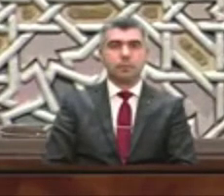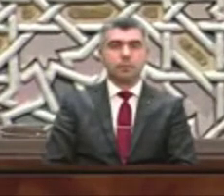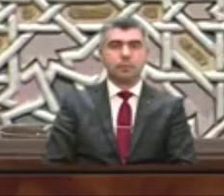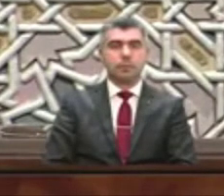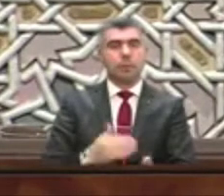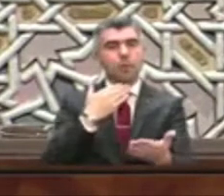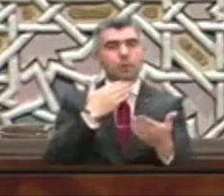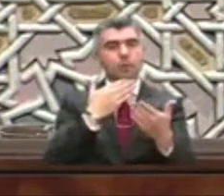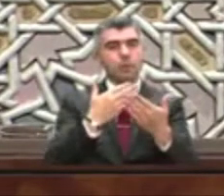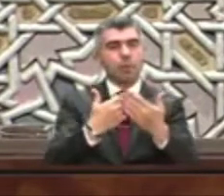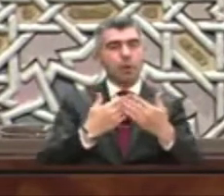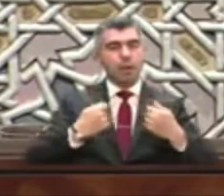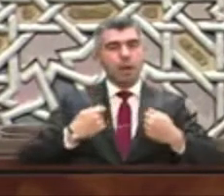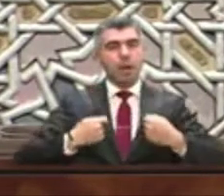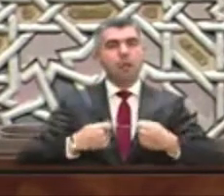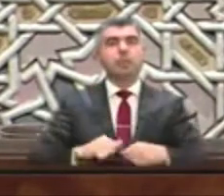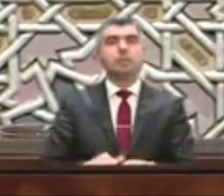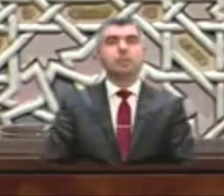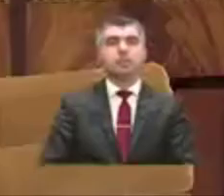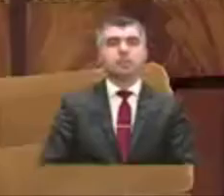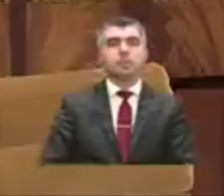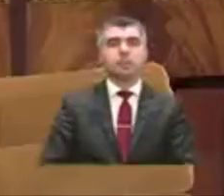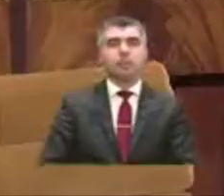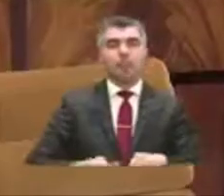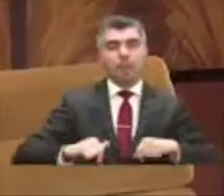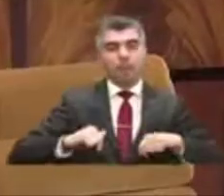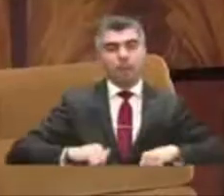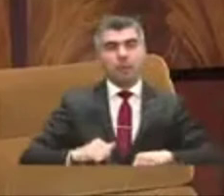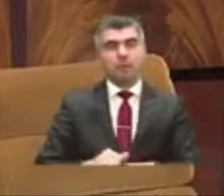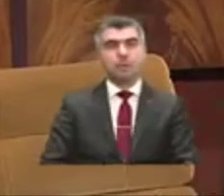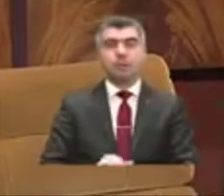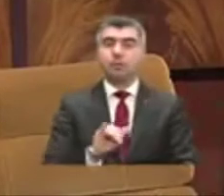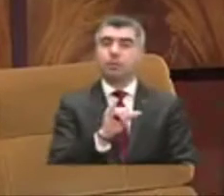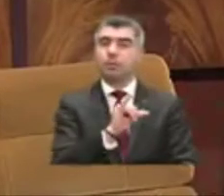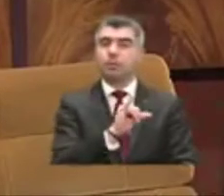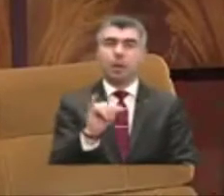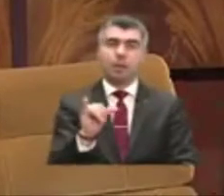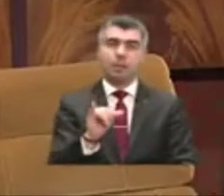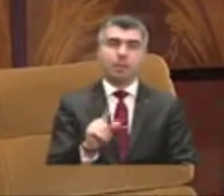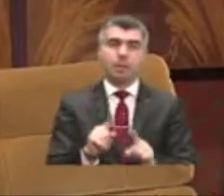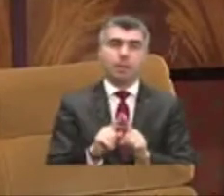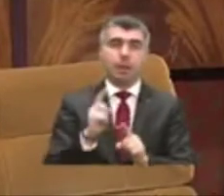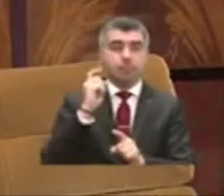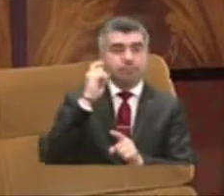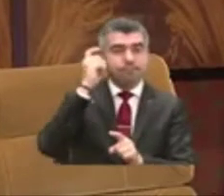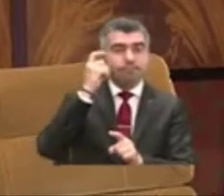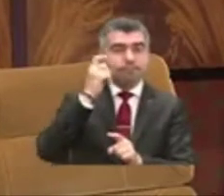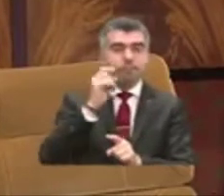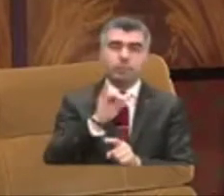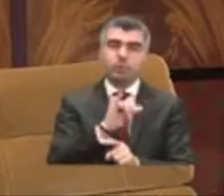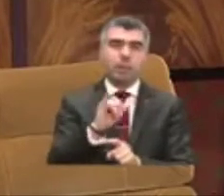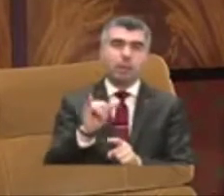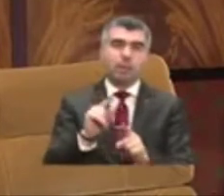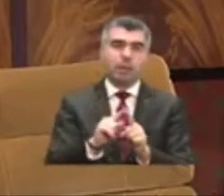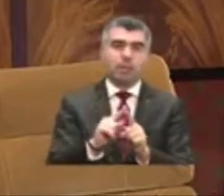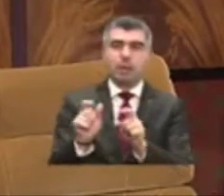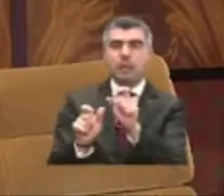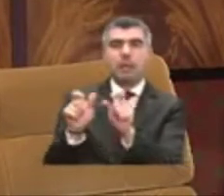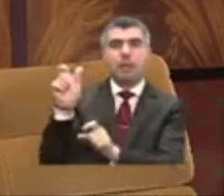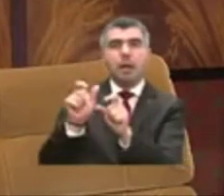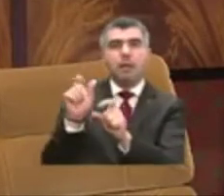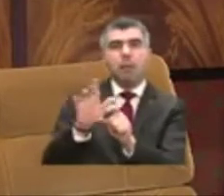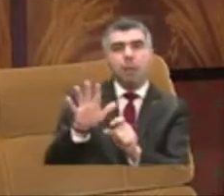شكرا سيد رئيس. سيد الوزير، لا يمكن أن نتصور أبدا استقرار المواطنين